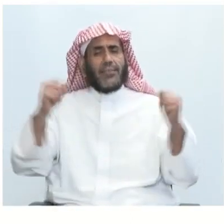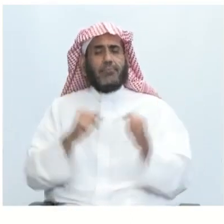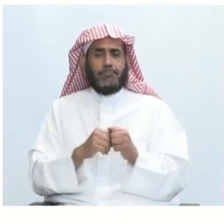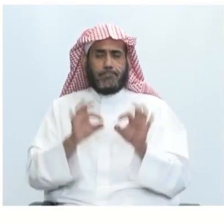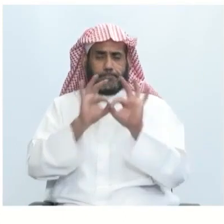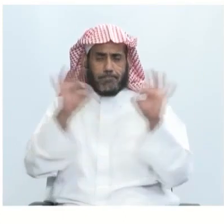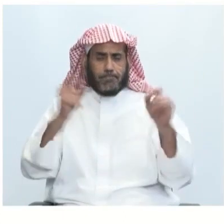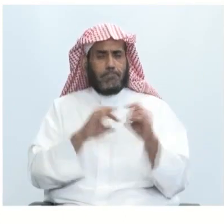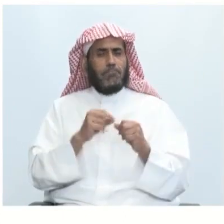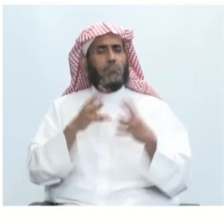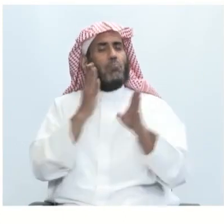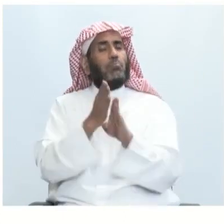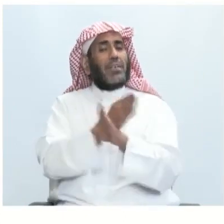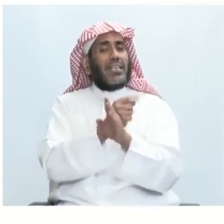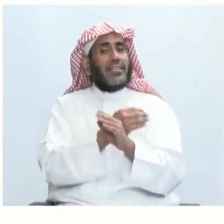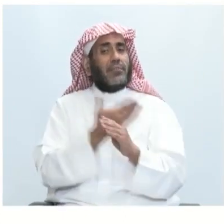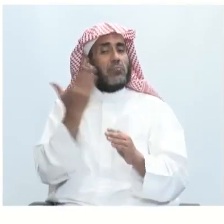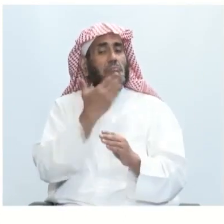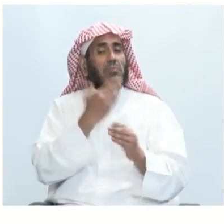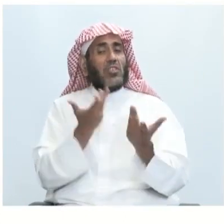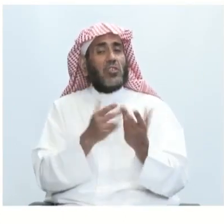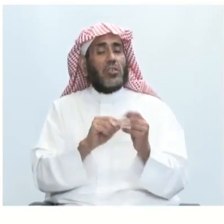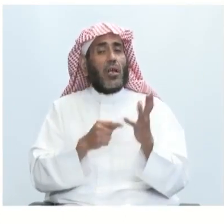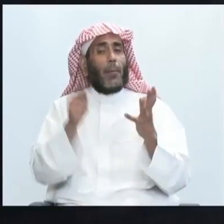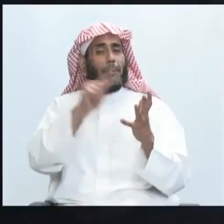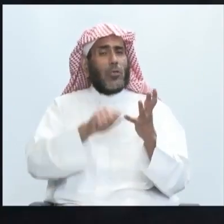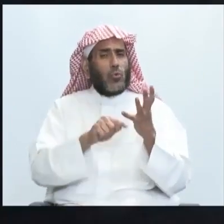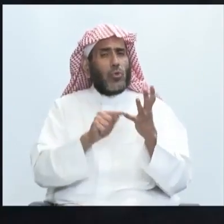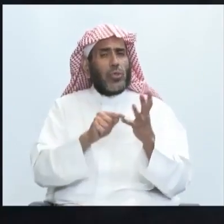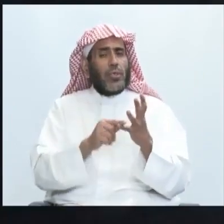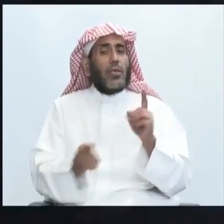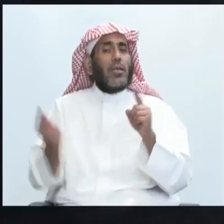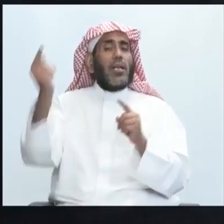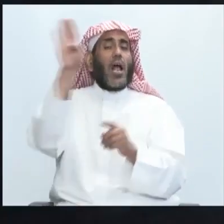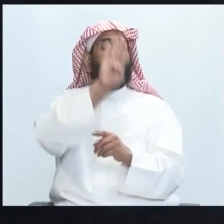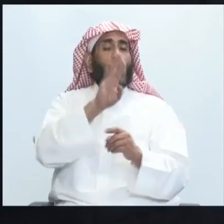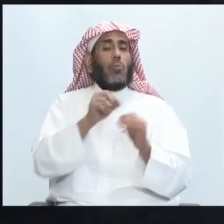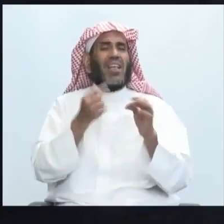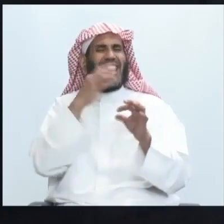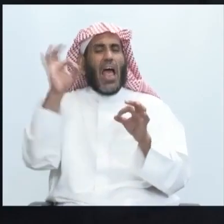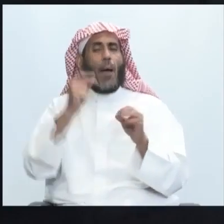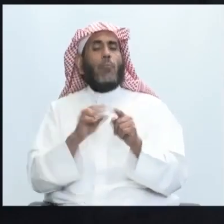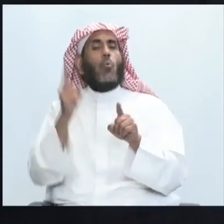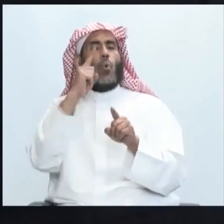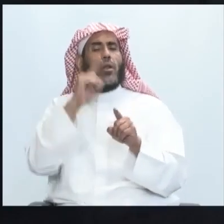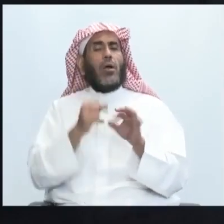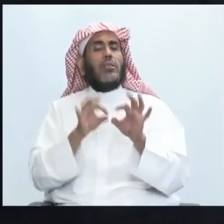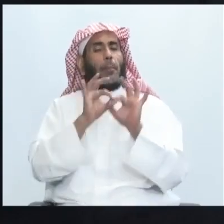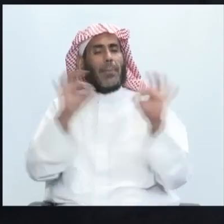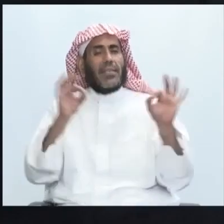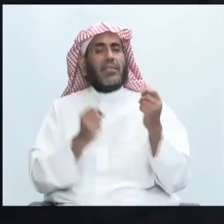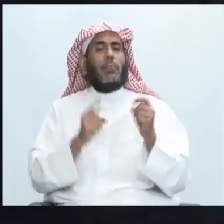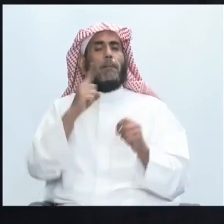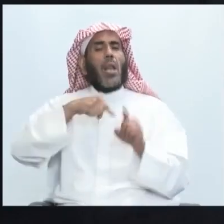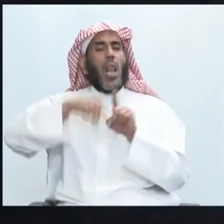الاستقراء هنا بما ان الحديد يتمدد بحراره وكذلك الذهب يتمدد بالحراره وكذلك النحاس يتمدد بالحراره